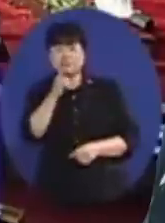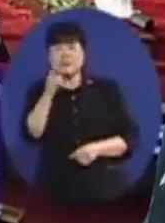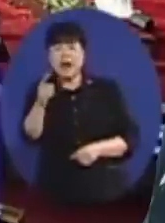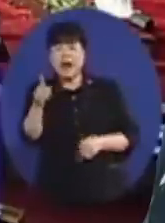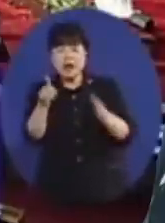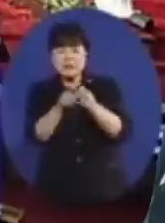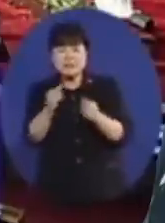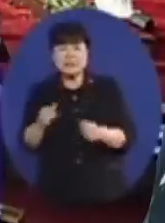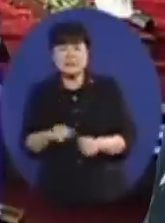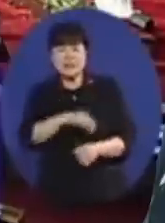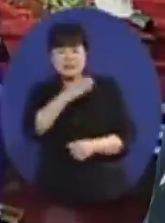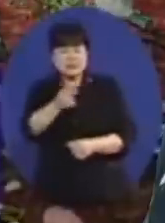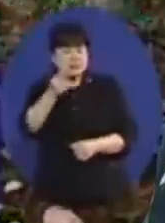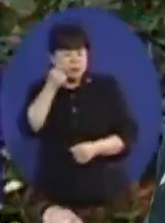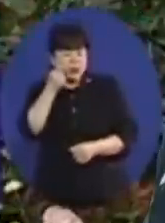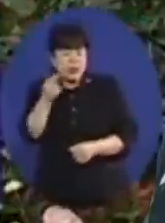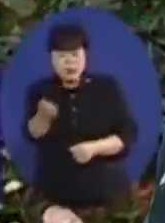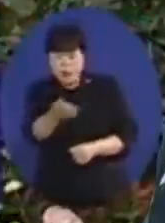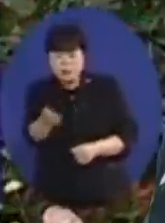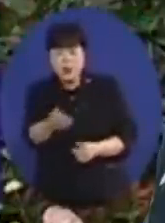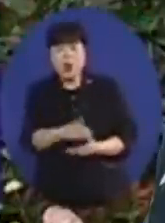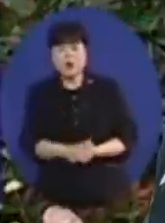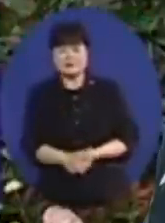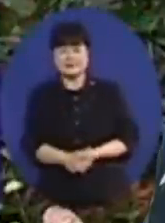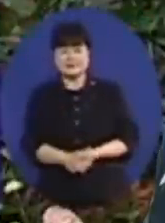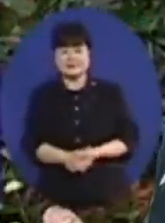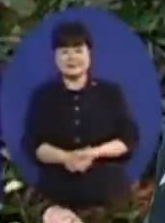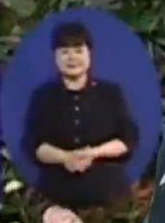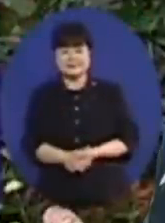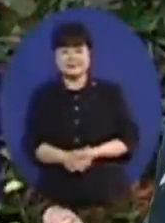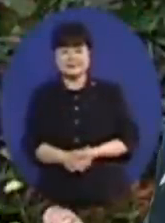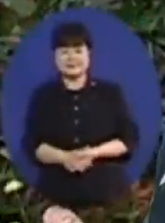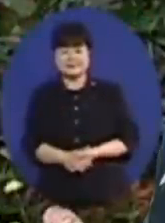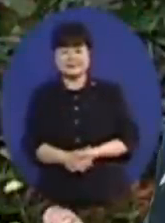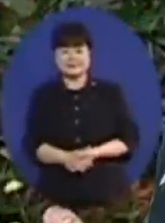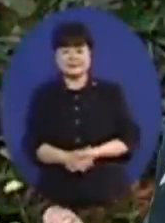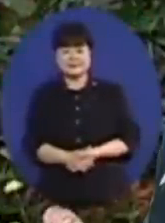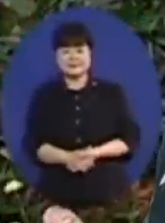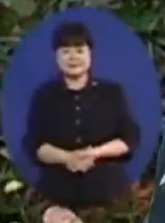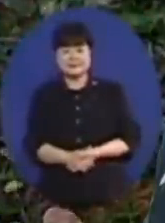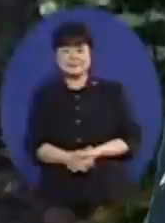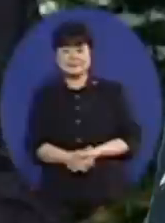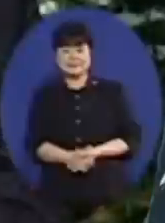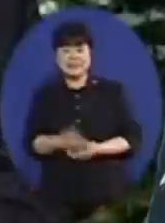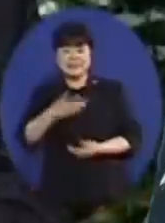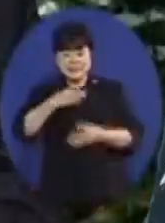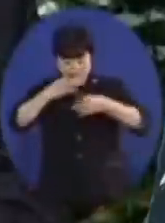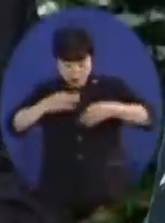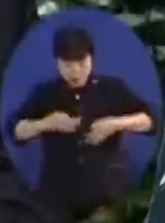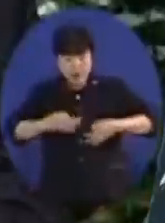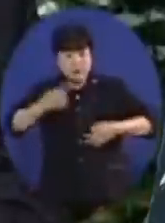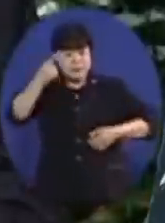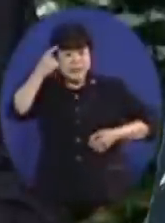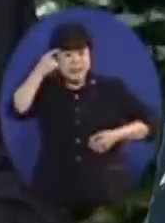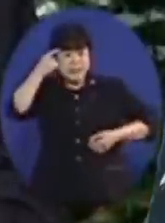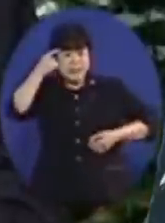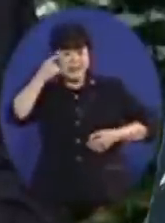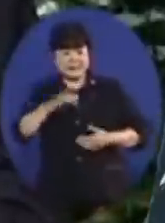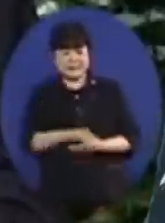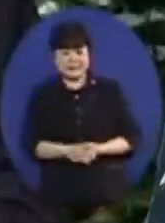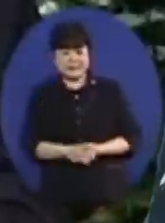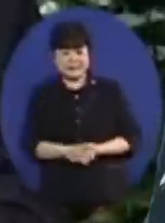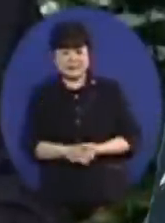되더니 무슨 말이냐 믿는 자에게는 능치 못할 일이 없느니라 자기를 볼 때 그렇게 생각해요